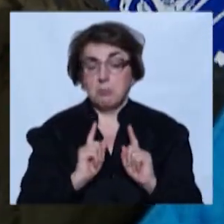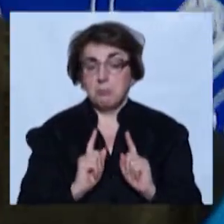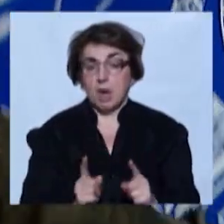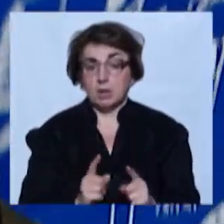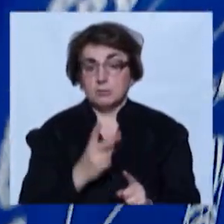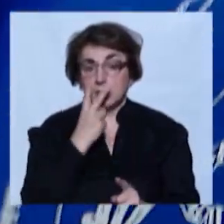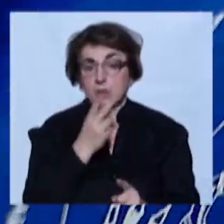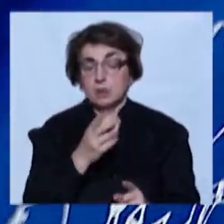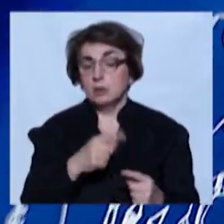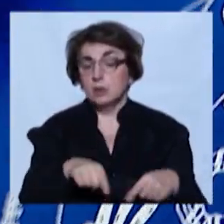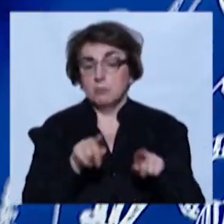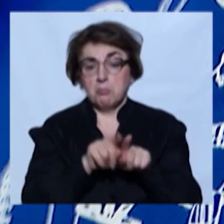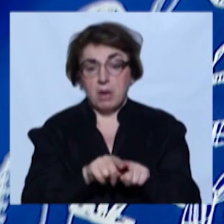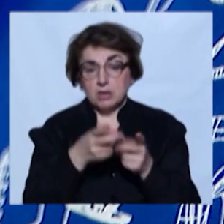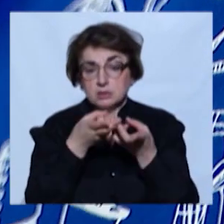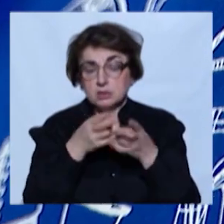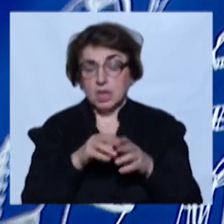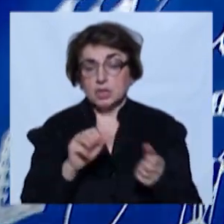ნახეთ?